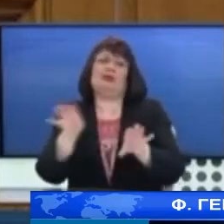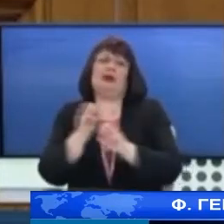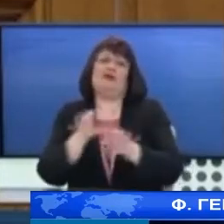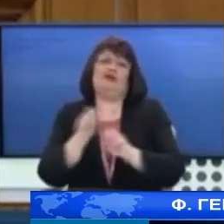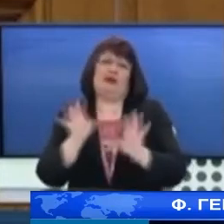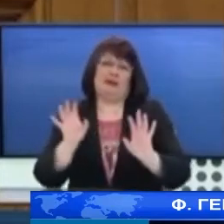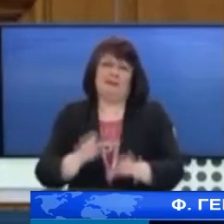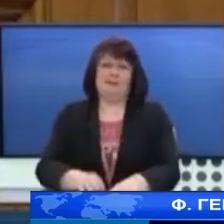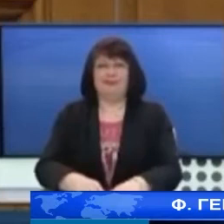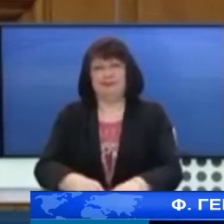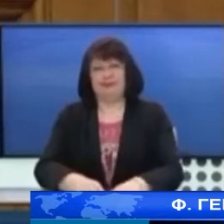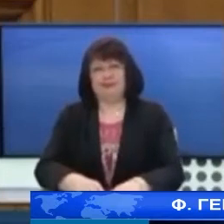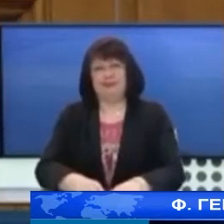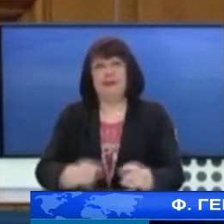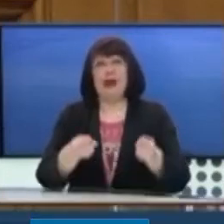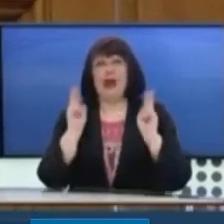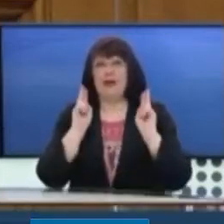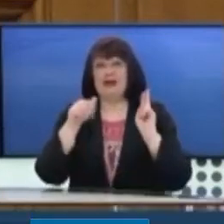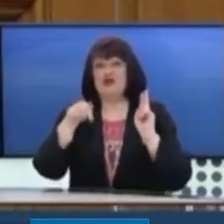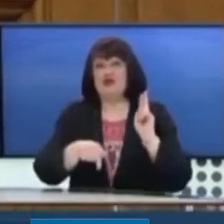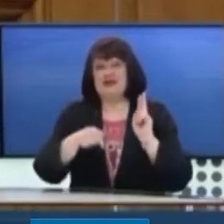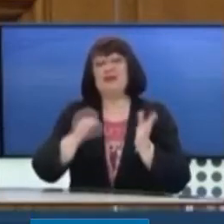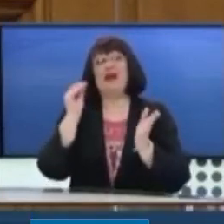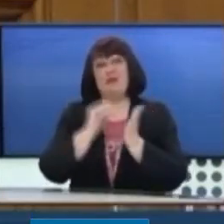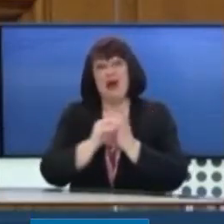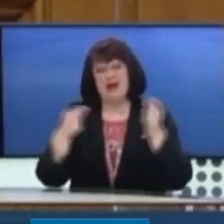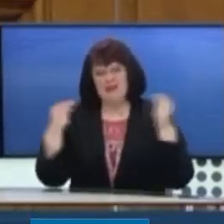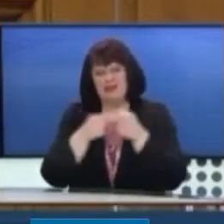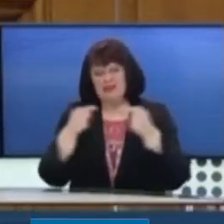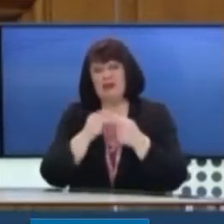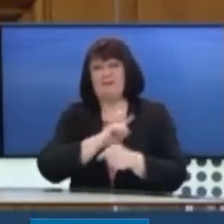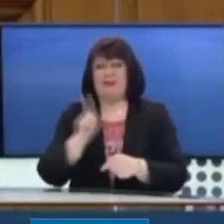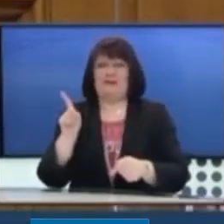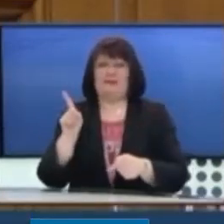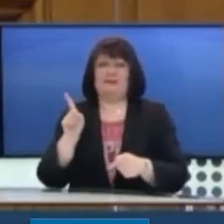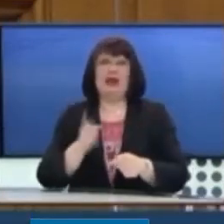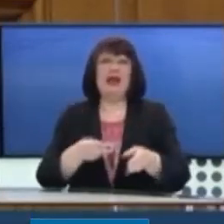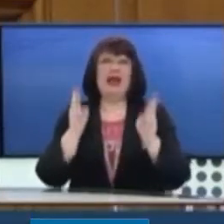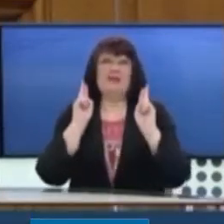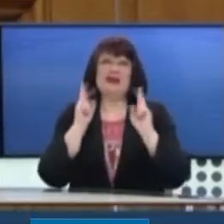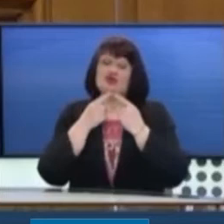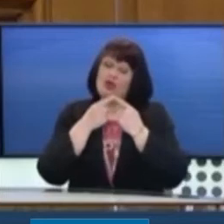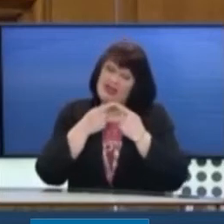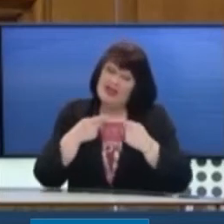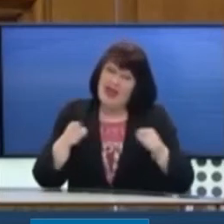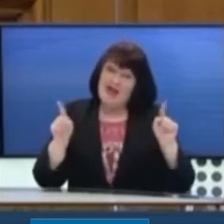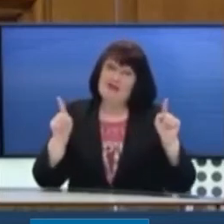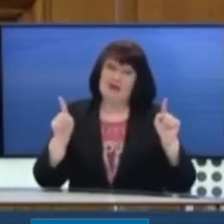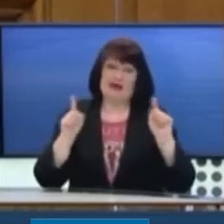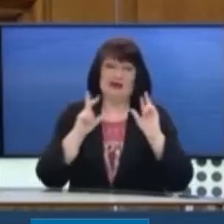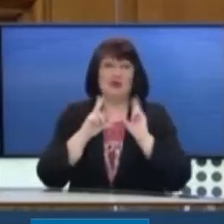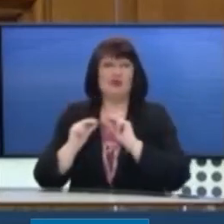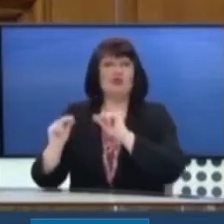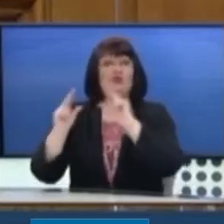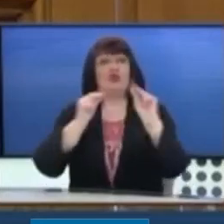παραπληροφόρησης. Και ελπίζω να μην δούμε σήμερα μία ακόμα παρόμοια συζήτηση. Ελπίζω αυτό το διαφορετικό κλίμα να συνεχιστεί μέχρι